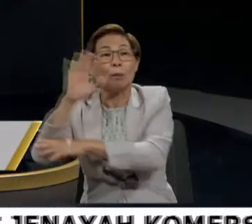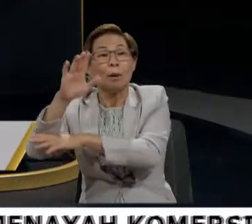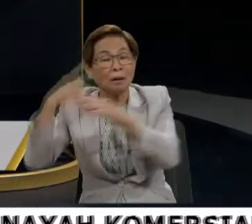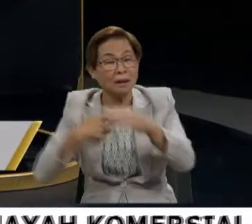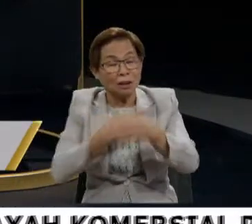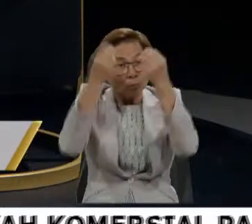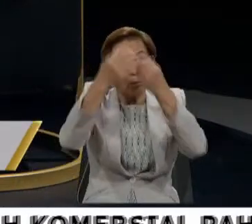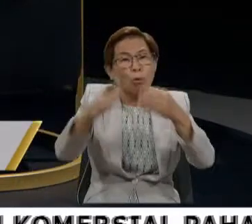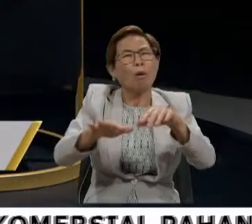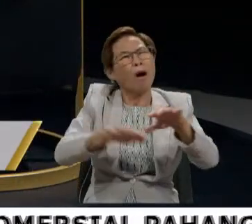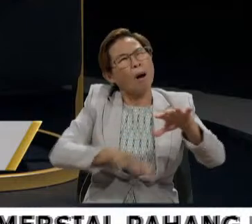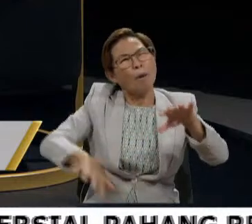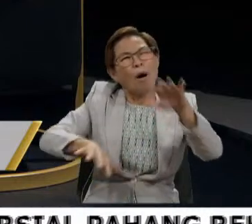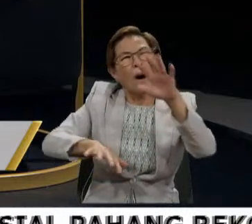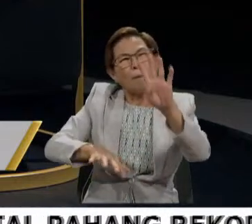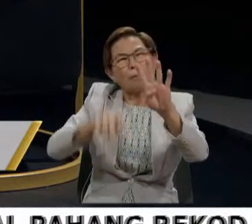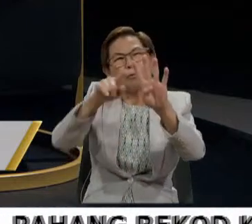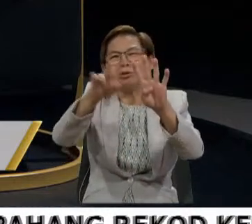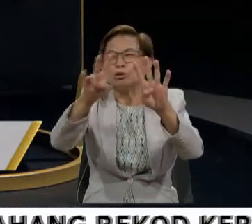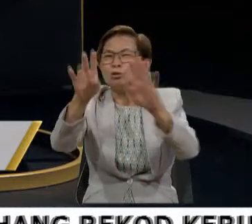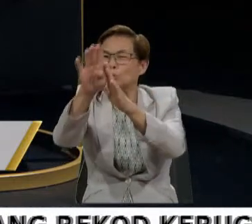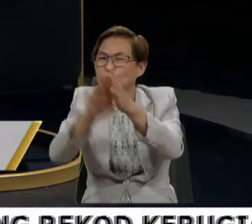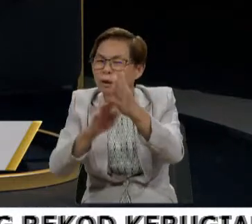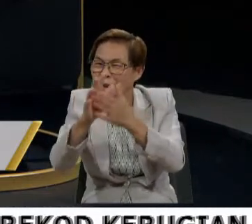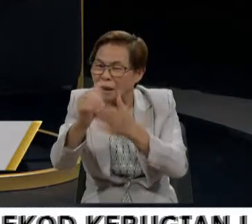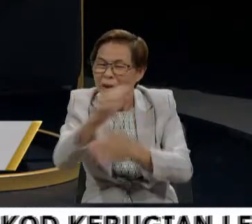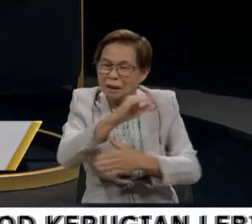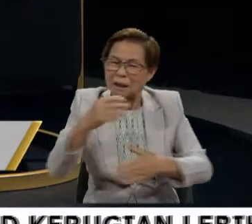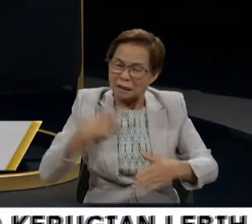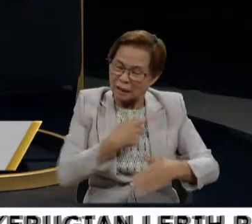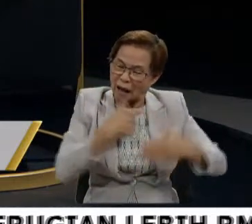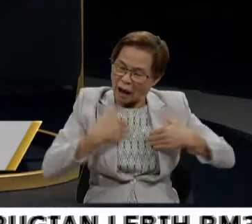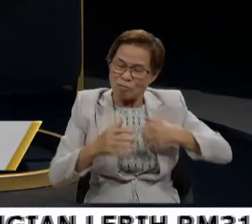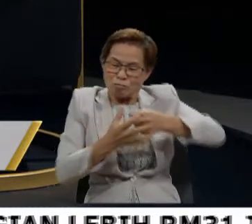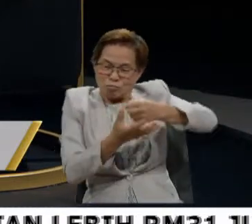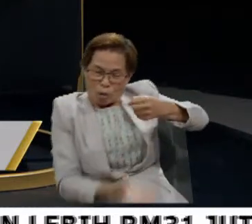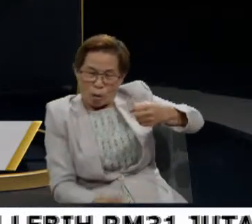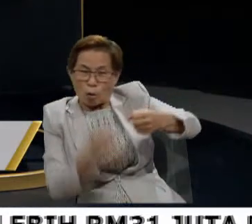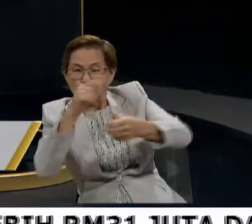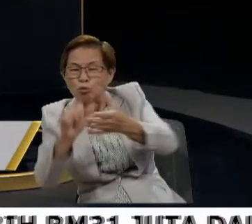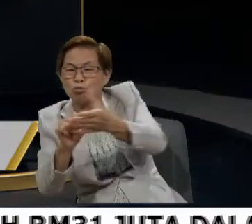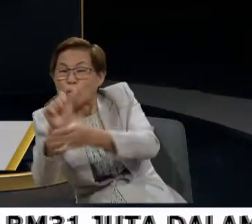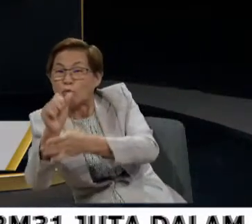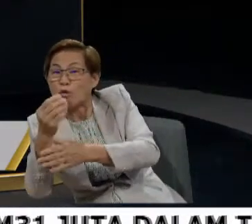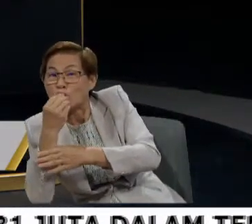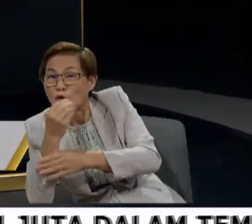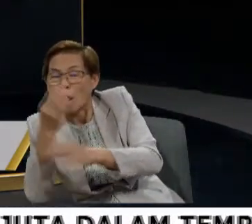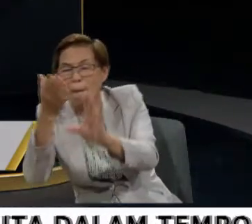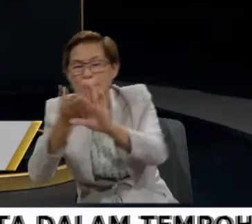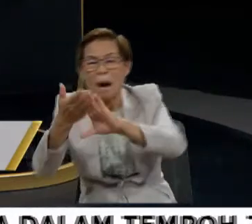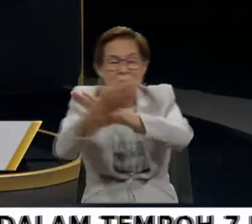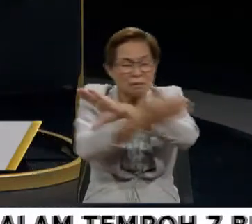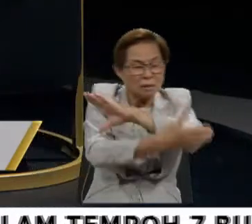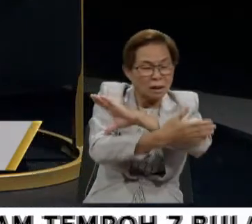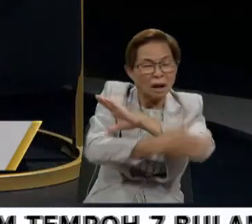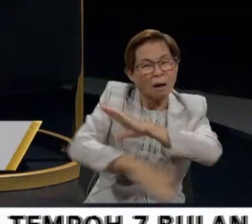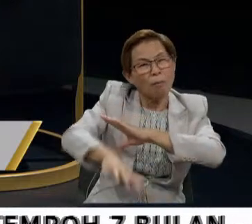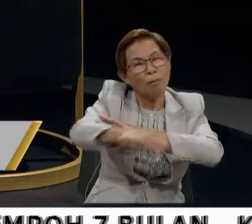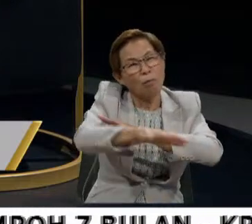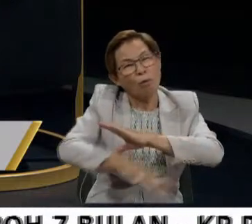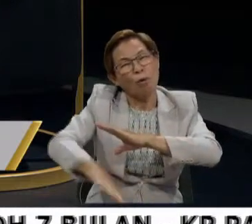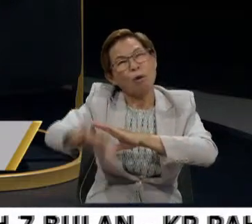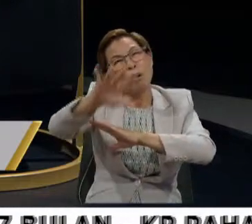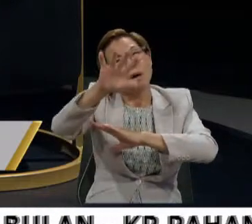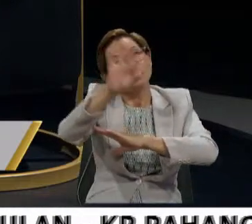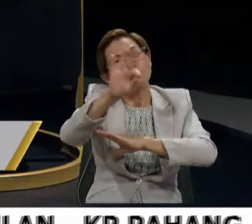rm4.7 bilion kita juga ada dana untuk agrofood ya daripada negara itu lebih kurang kalau Tak silap